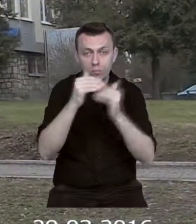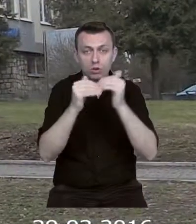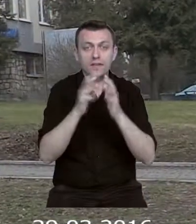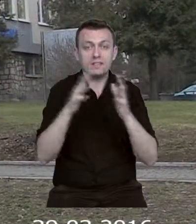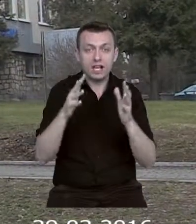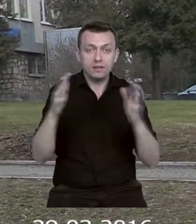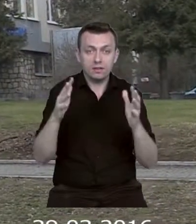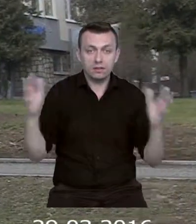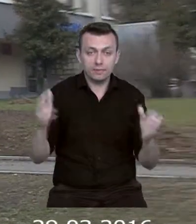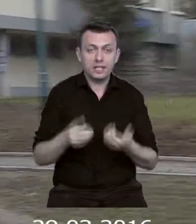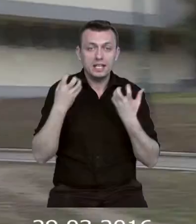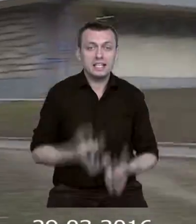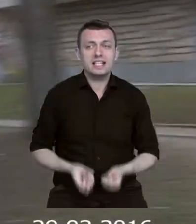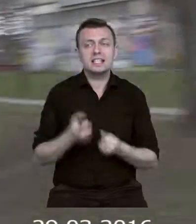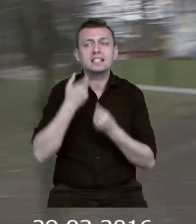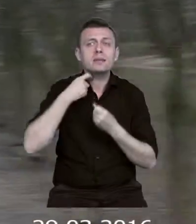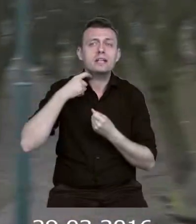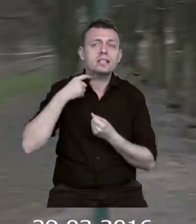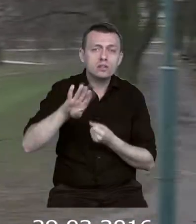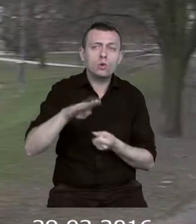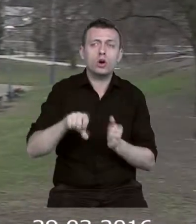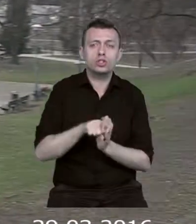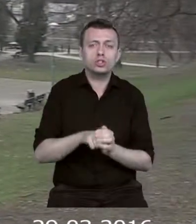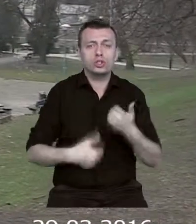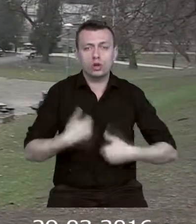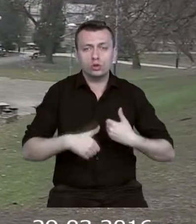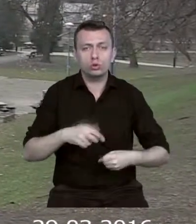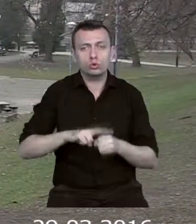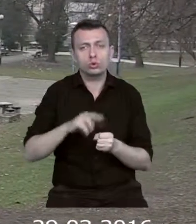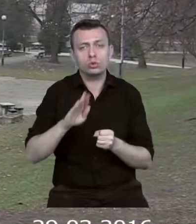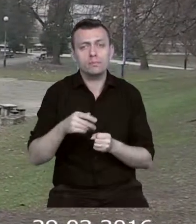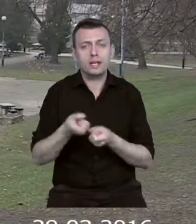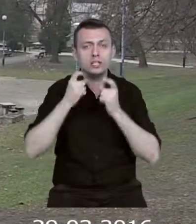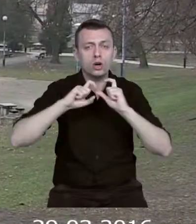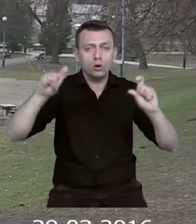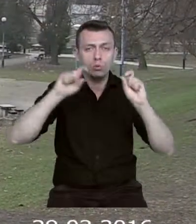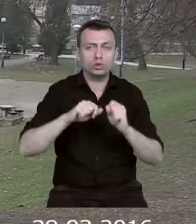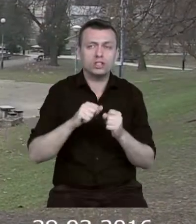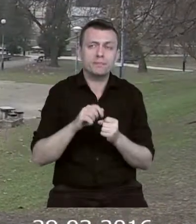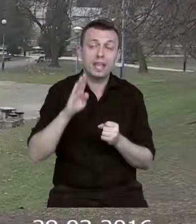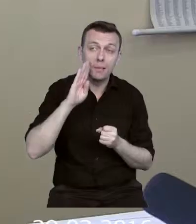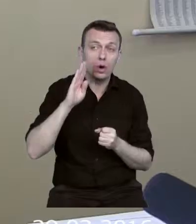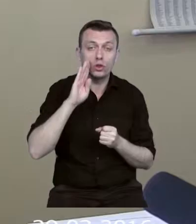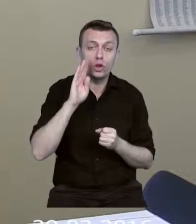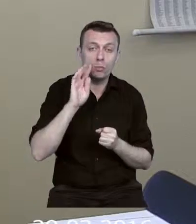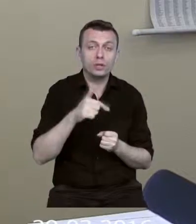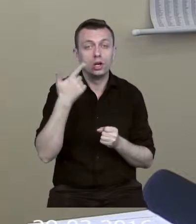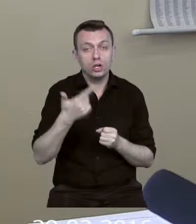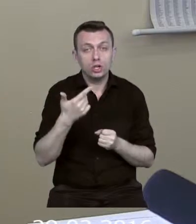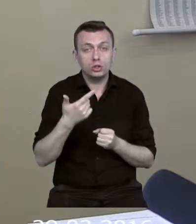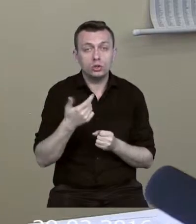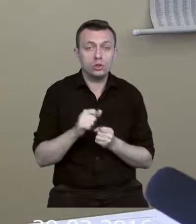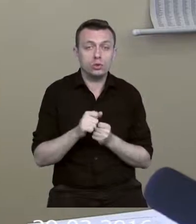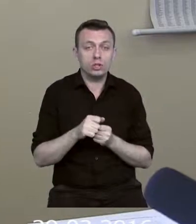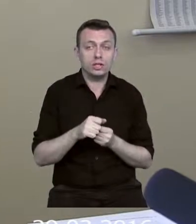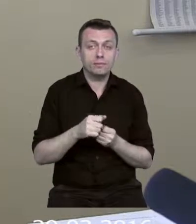do konkursu, który ma być ogłoszony podobno gdzieś na koniec drugiego kwartału. No więc w tej chwili jest robiony